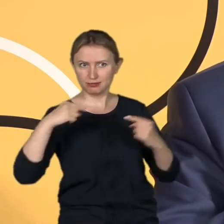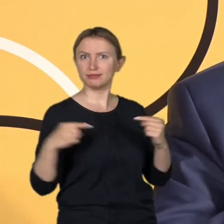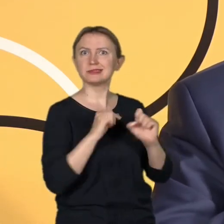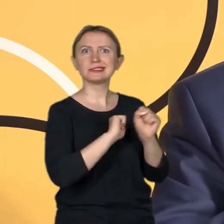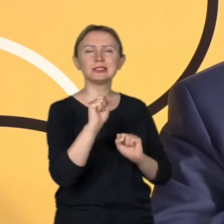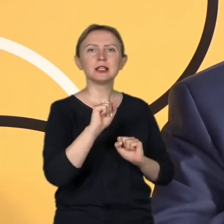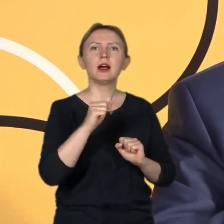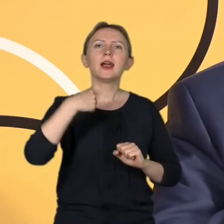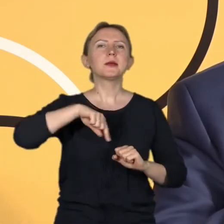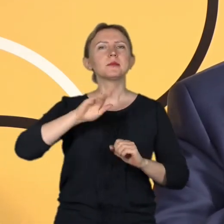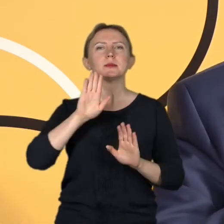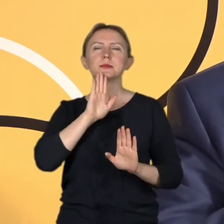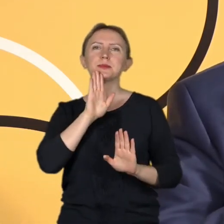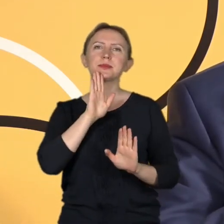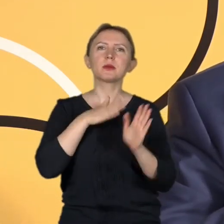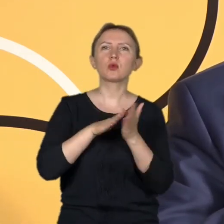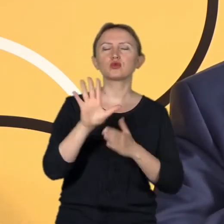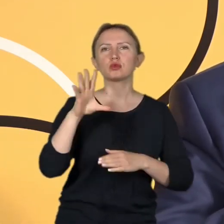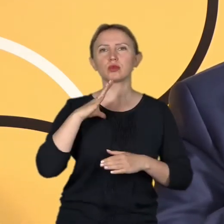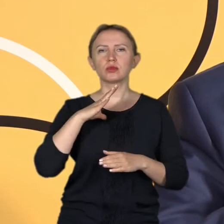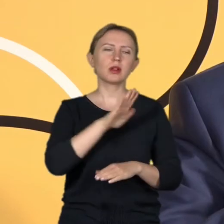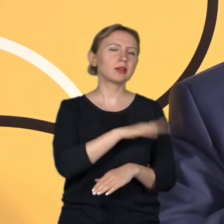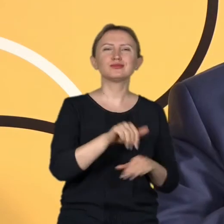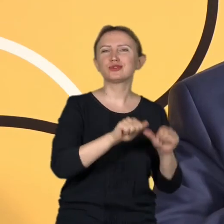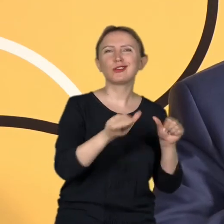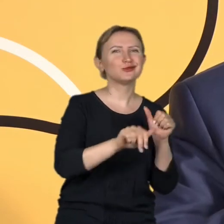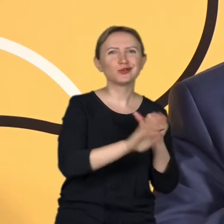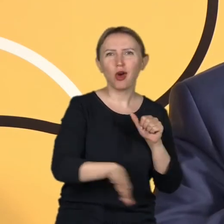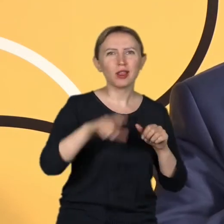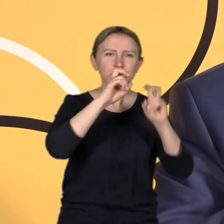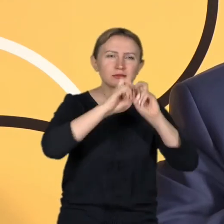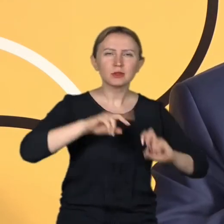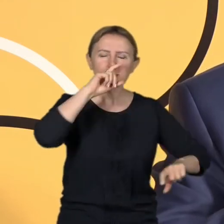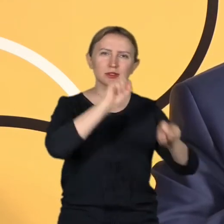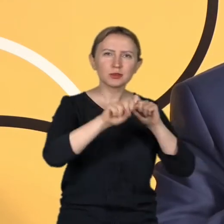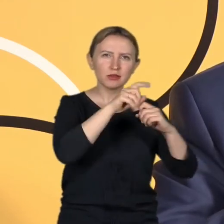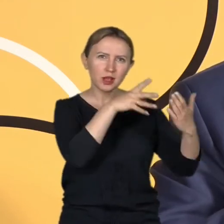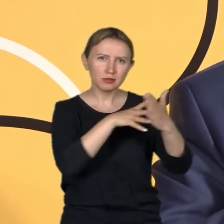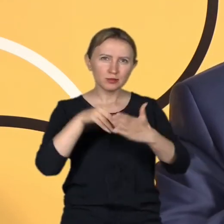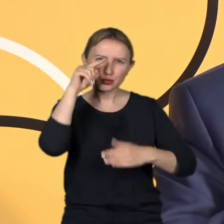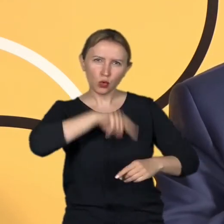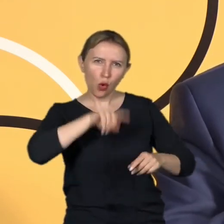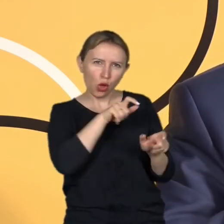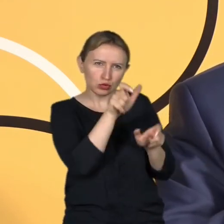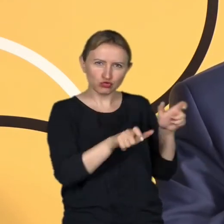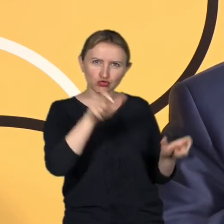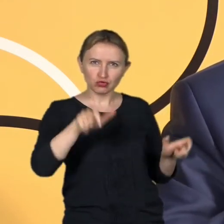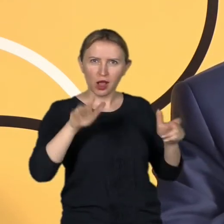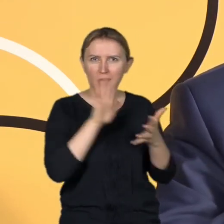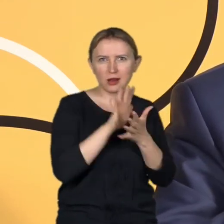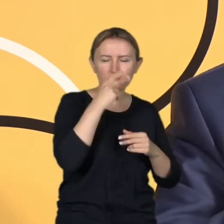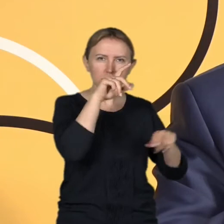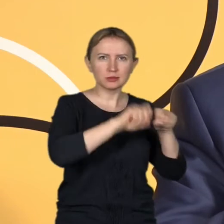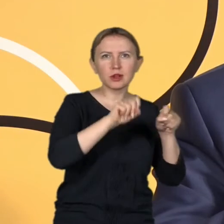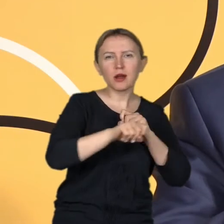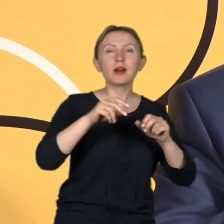teraz zaczęliśmy od maluchów, od przedszkolaków. Badamy ich predyspozycje, profile psychologiczne, współpracujemy z